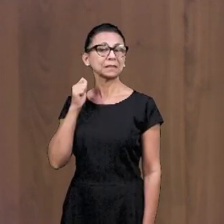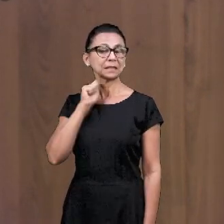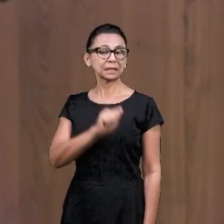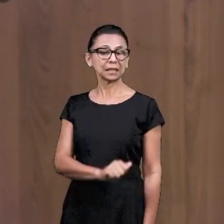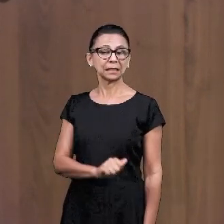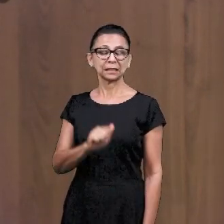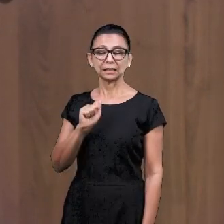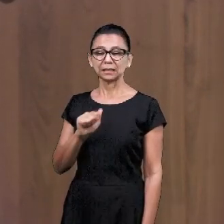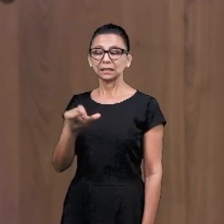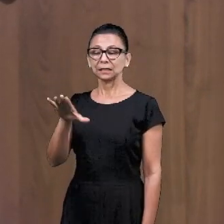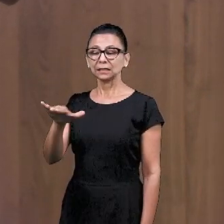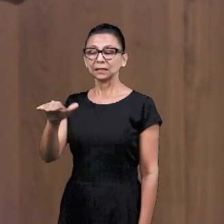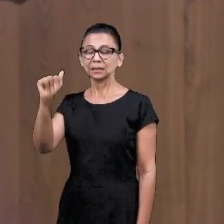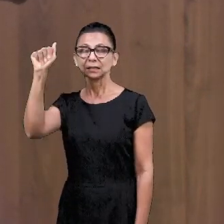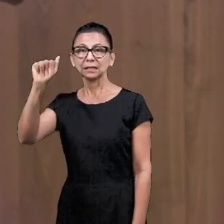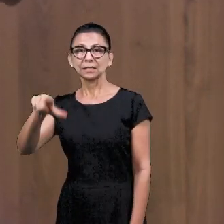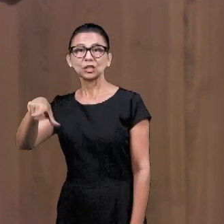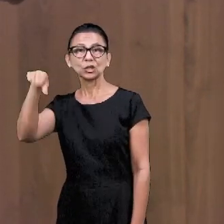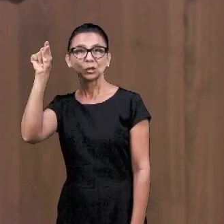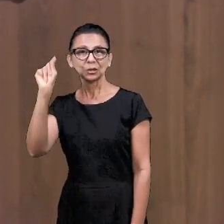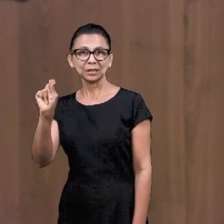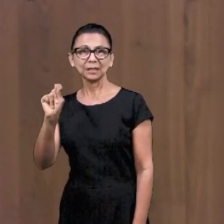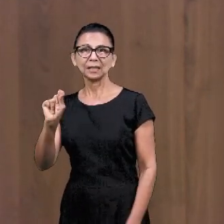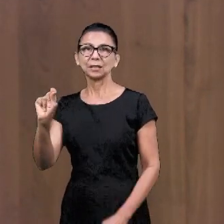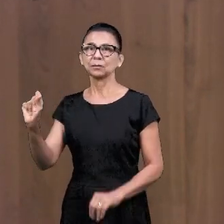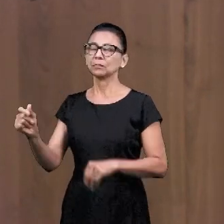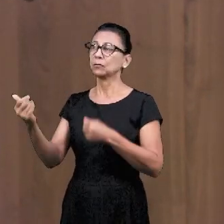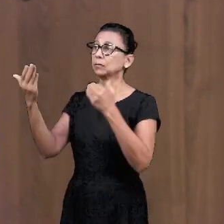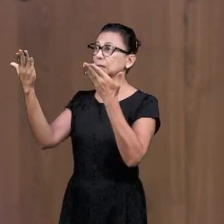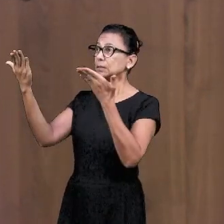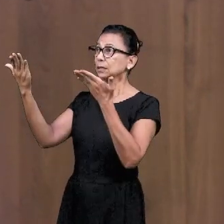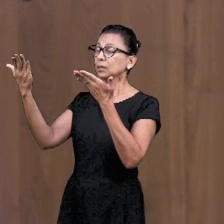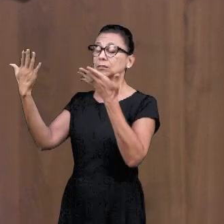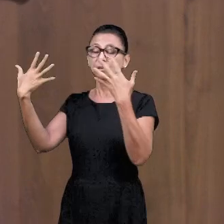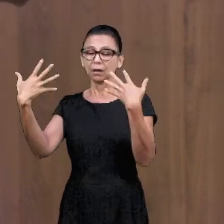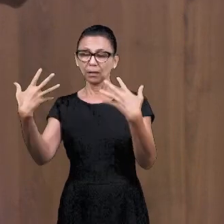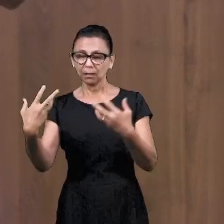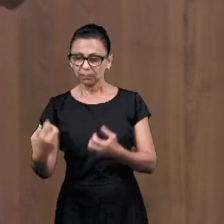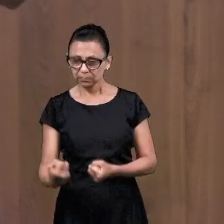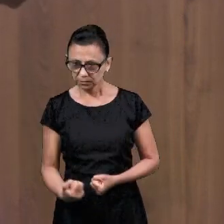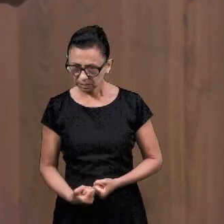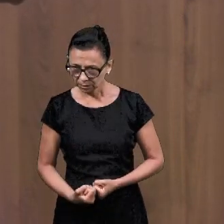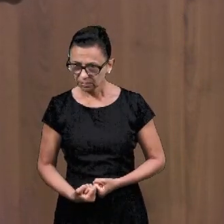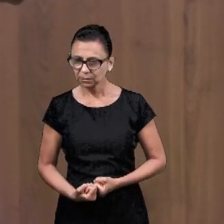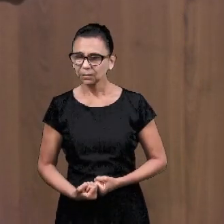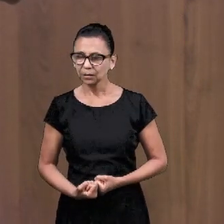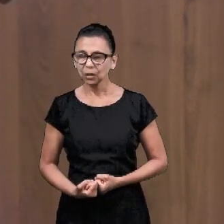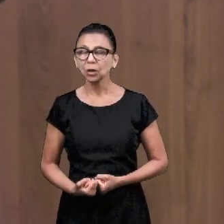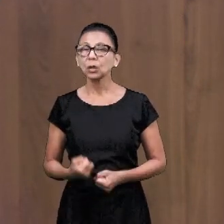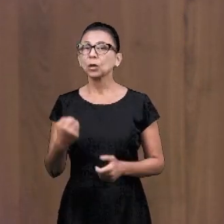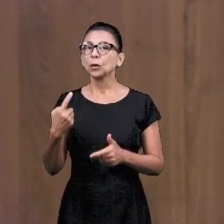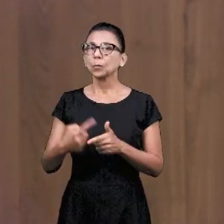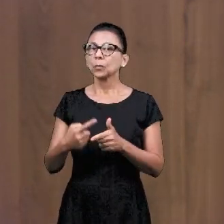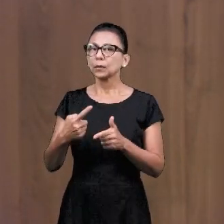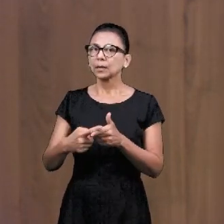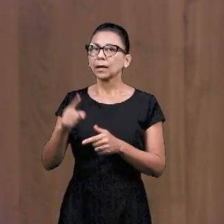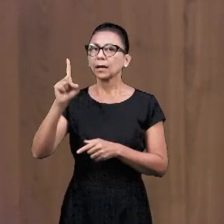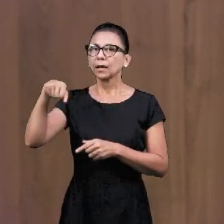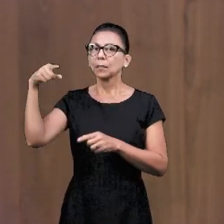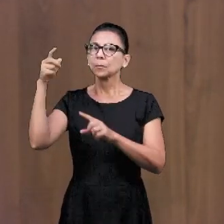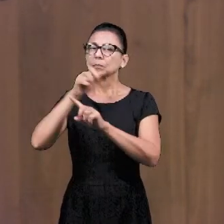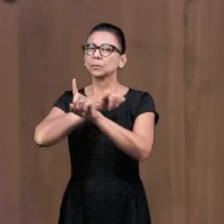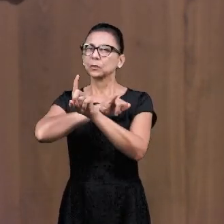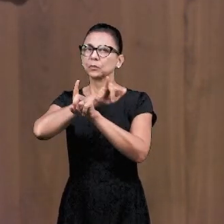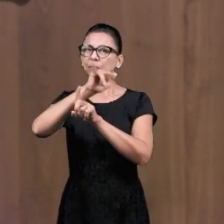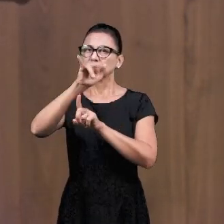Un brebis saint, il a choisi le meilleur pour le Seigneur. Cette offrande d'Abel a été agréable à Dieu. Dieu l'a acceptée parce que